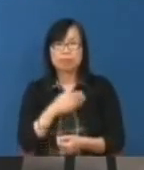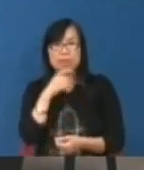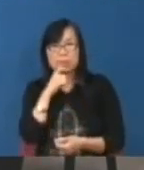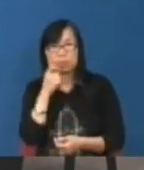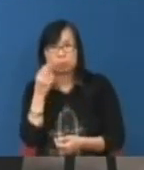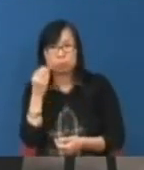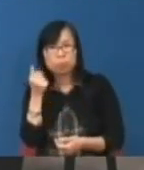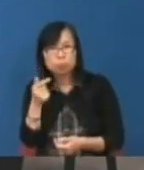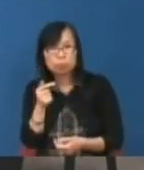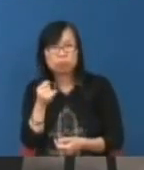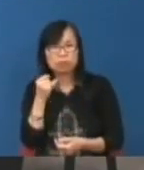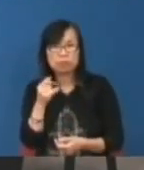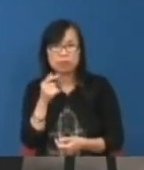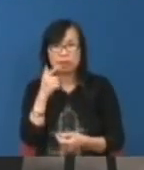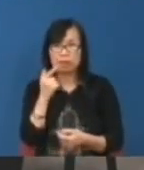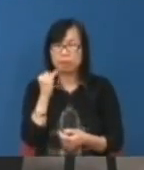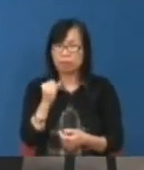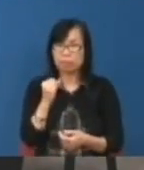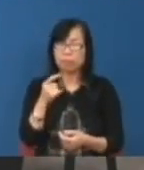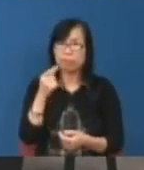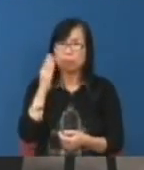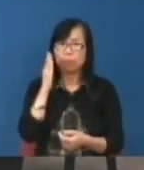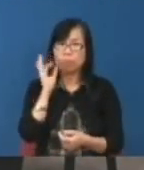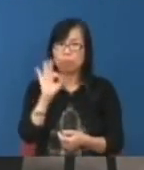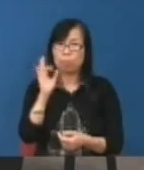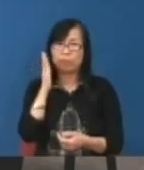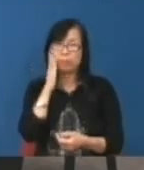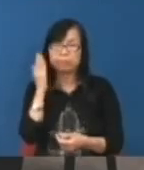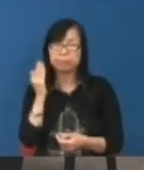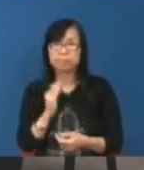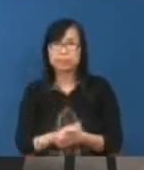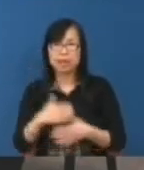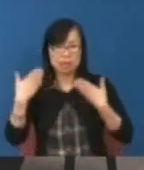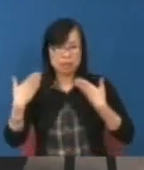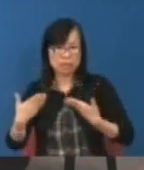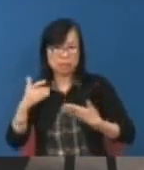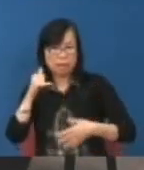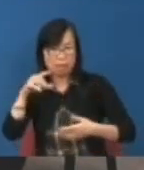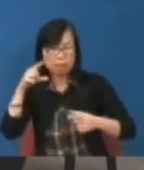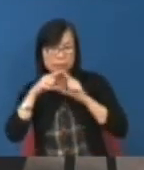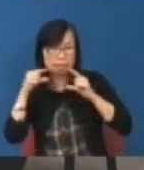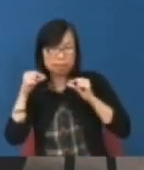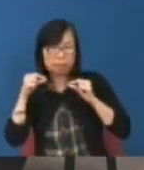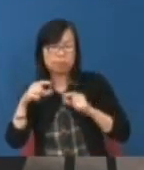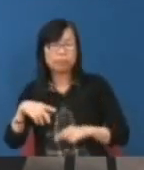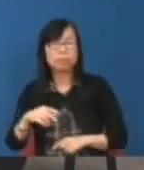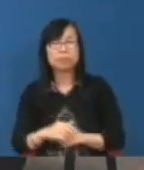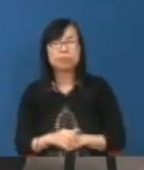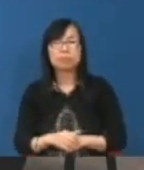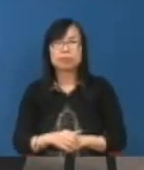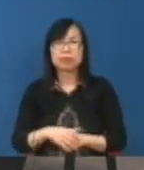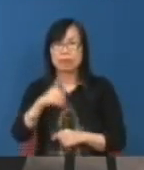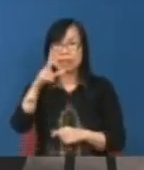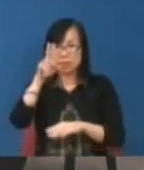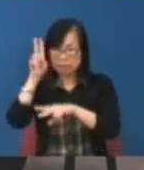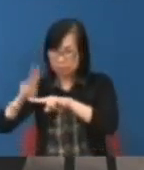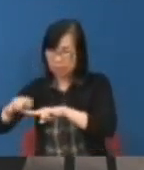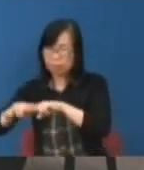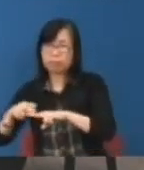你哋點搞啊？而家又調翻轉啊嘛，因為弱勢特首啊嘛，係嘛？日首特首喺中共嘅官場裏邊